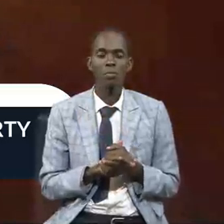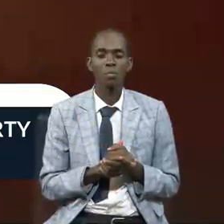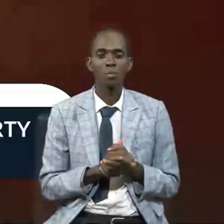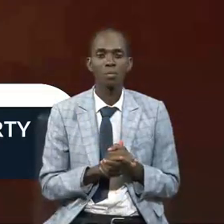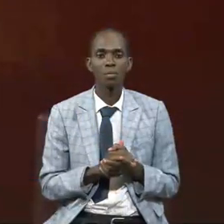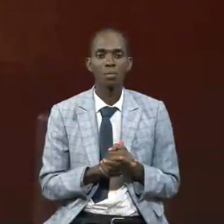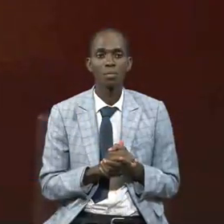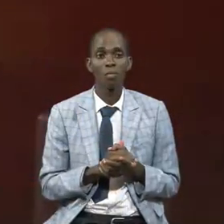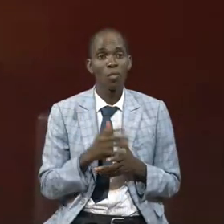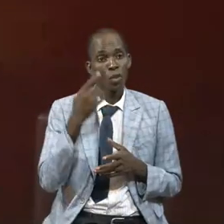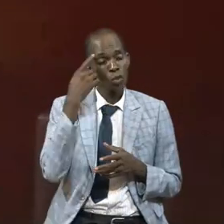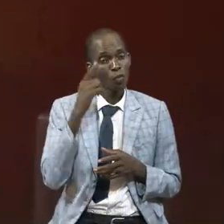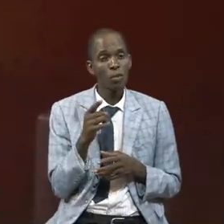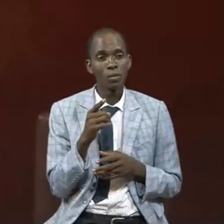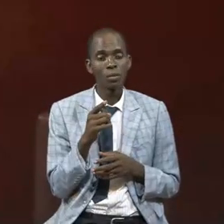23.